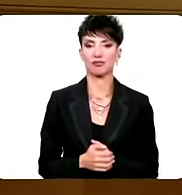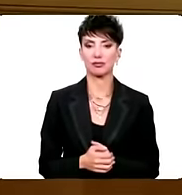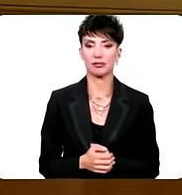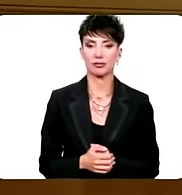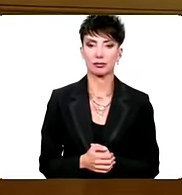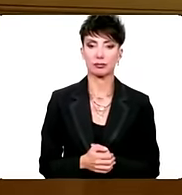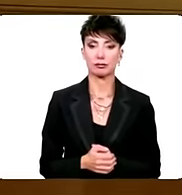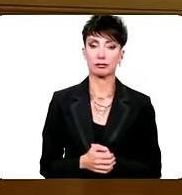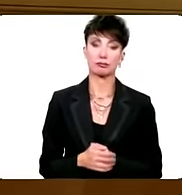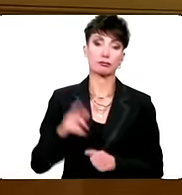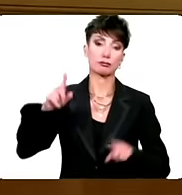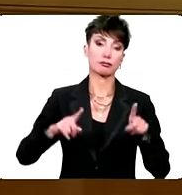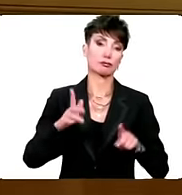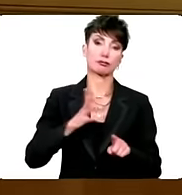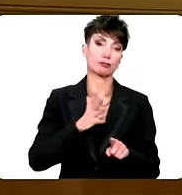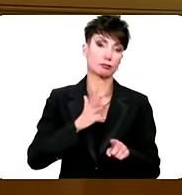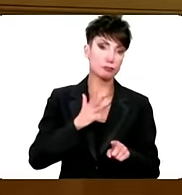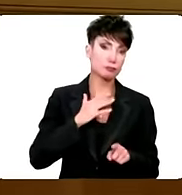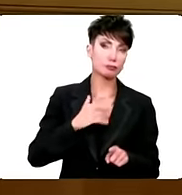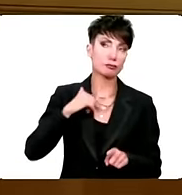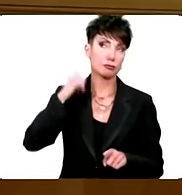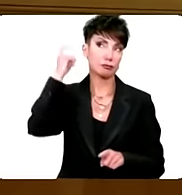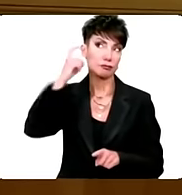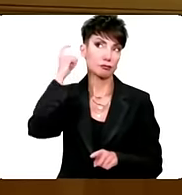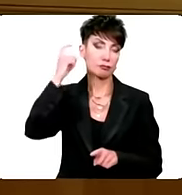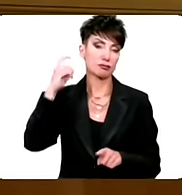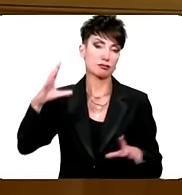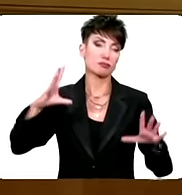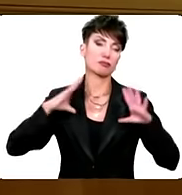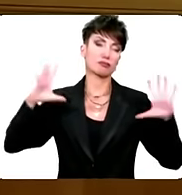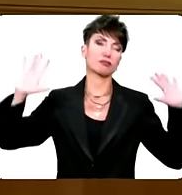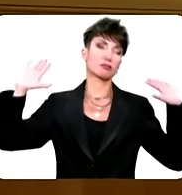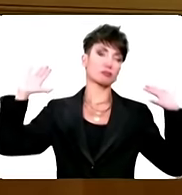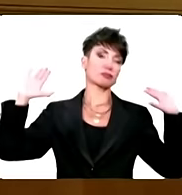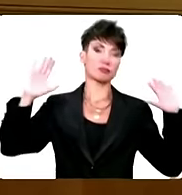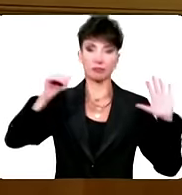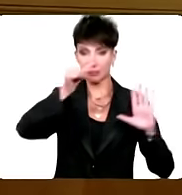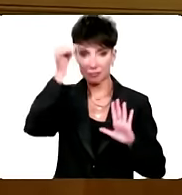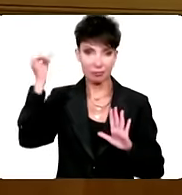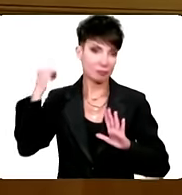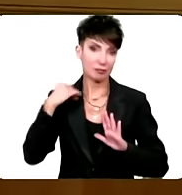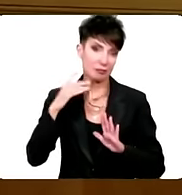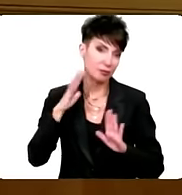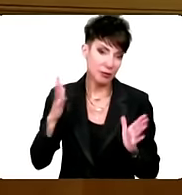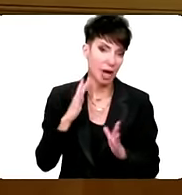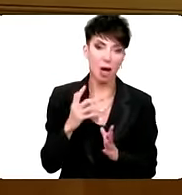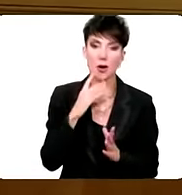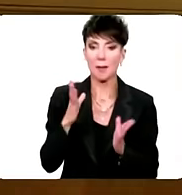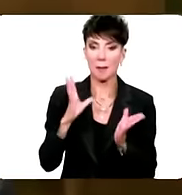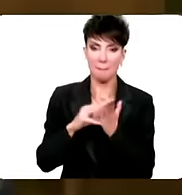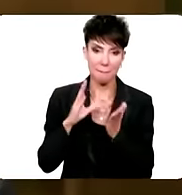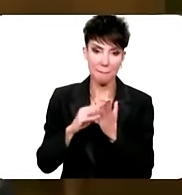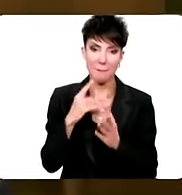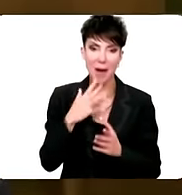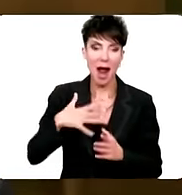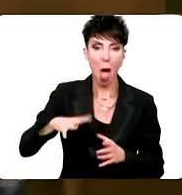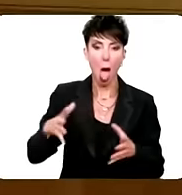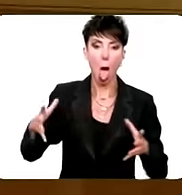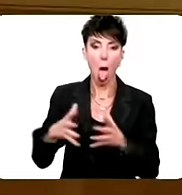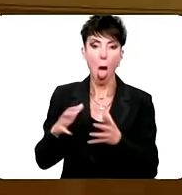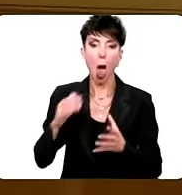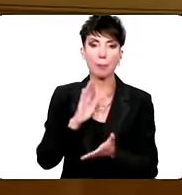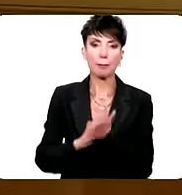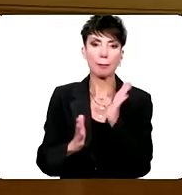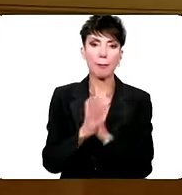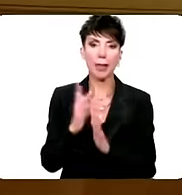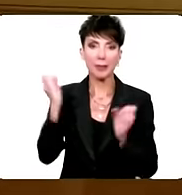φιλοδοξίες κάποιον για ένα πιο ξεκούραστο καλοκαίρι, τουλάχιστον αν μιλήσω για τη δικιά μας ομάδα, όλες καταστράφηκαν. Νομίζω